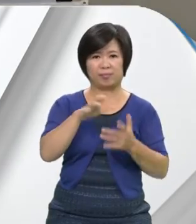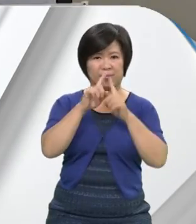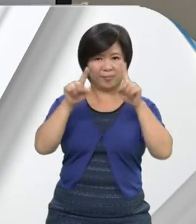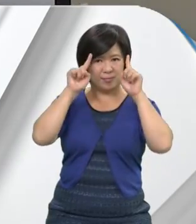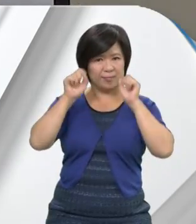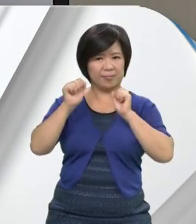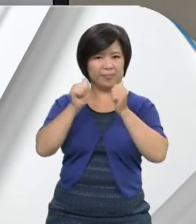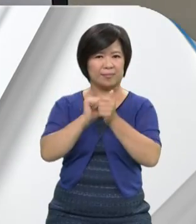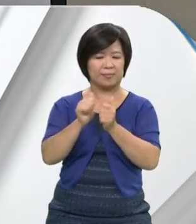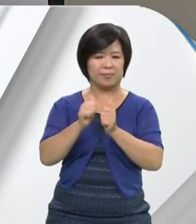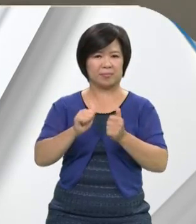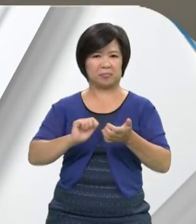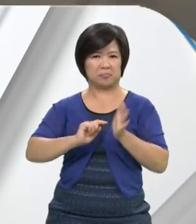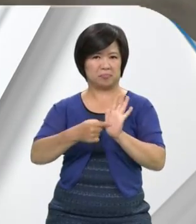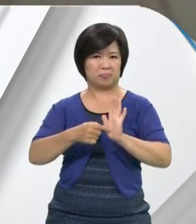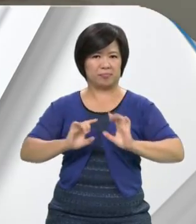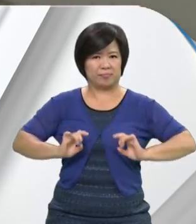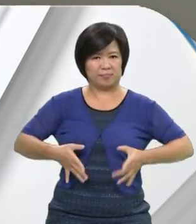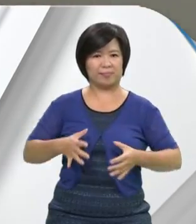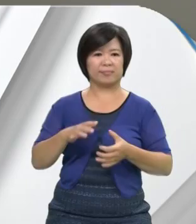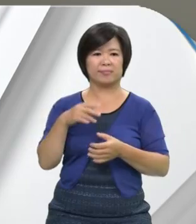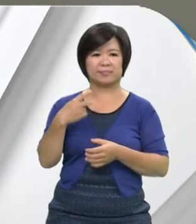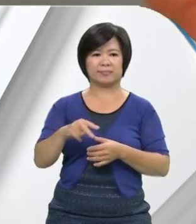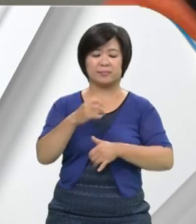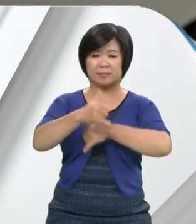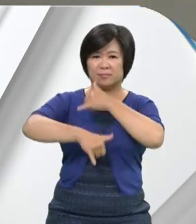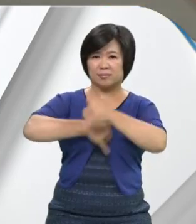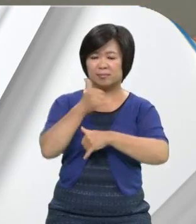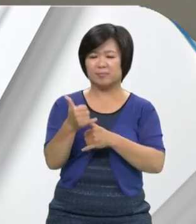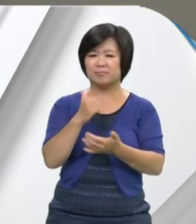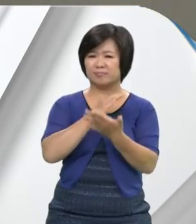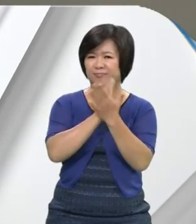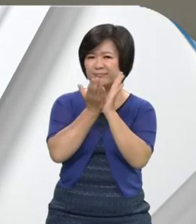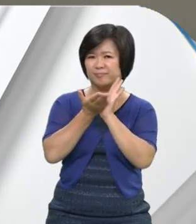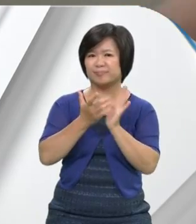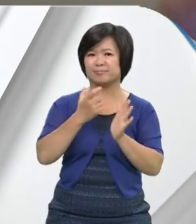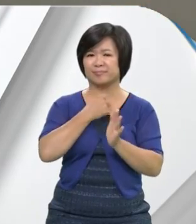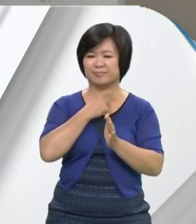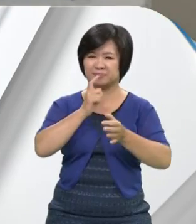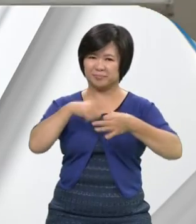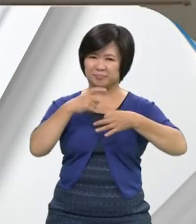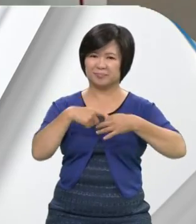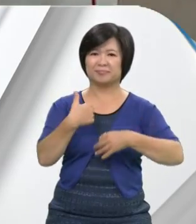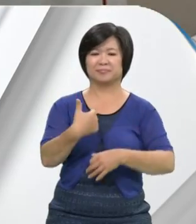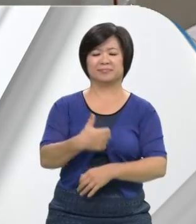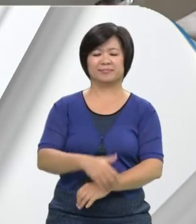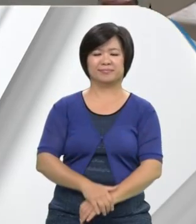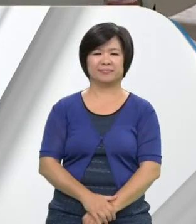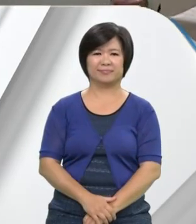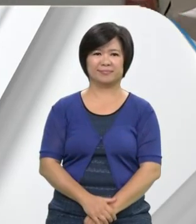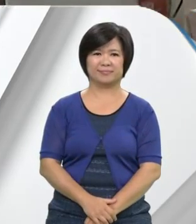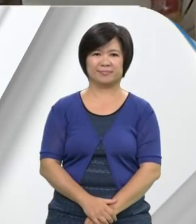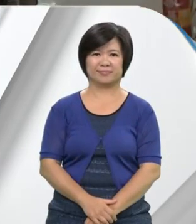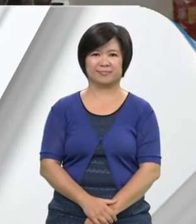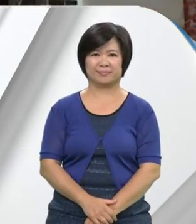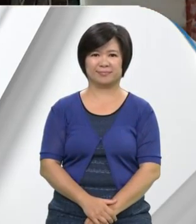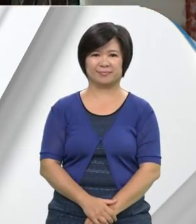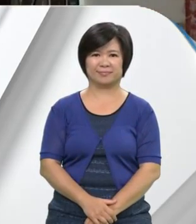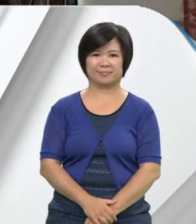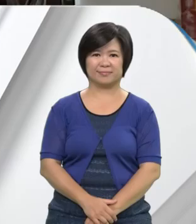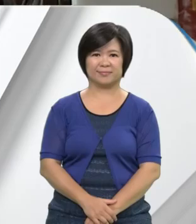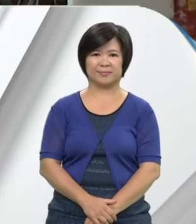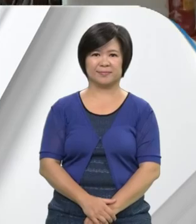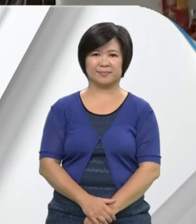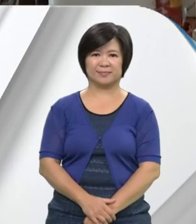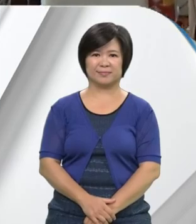展现运动的精神以外，显示的生活需求，红红每度带来商机。下个新闻分享，你请做传播图。